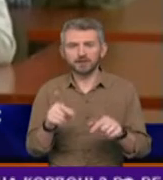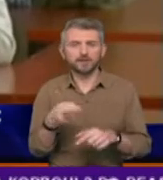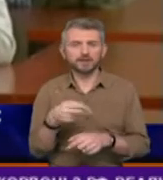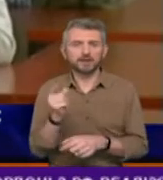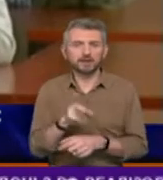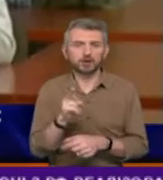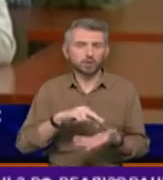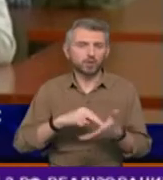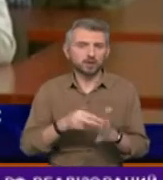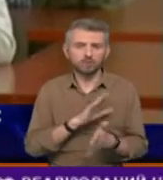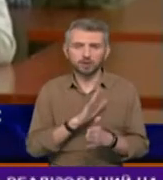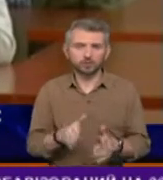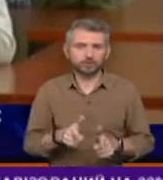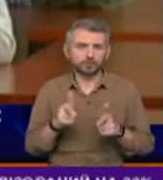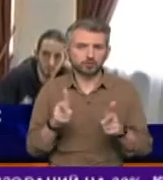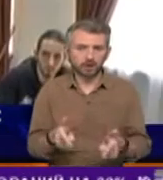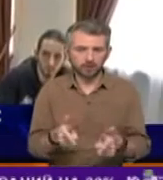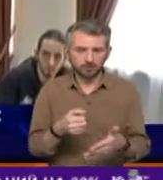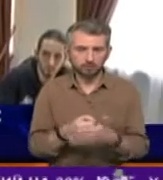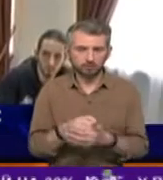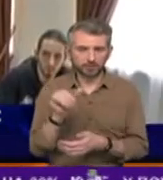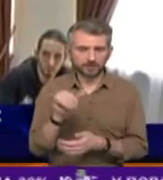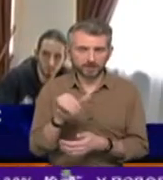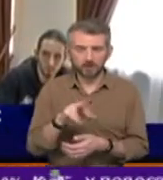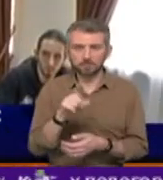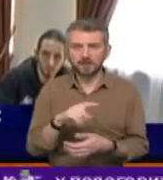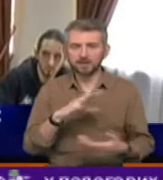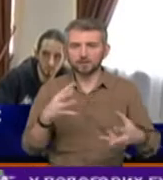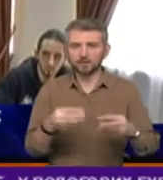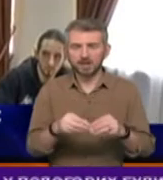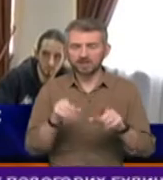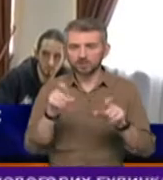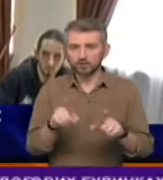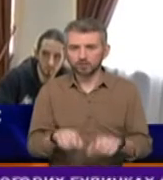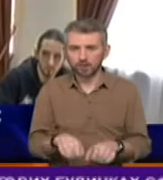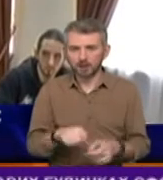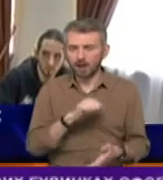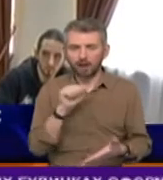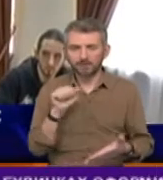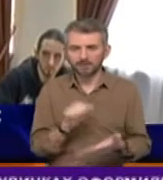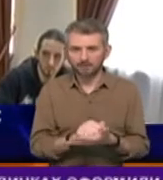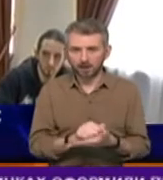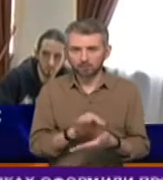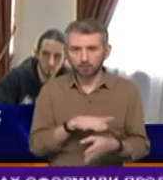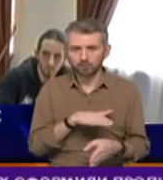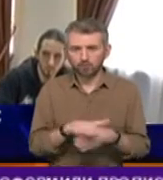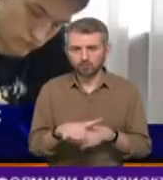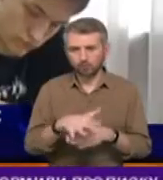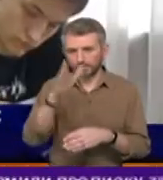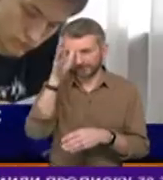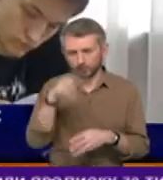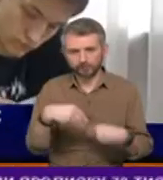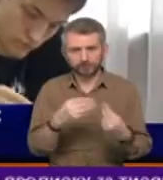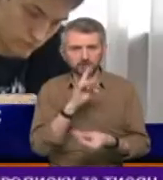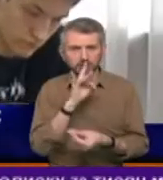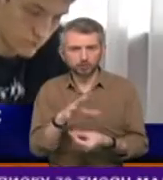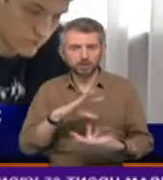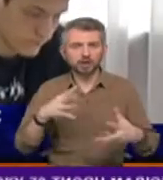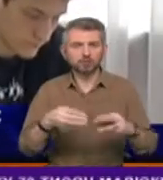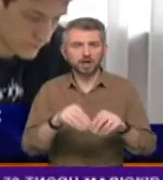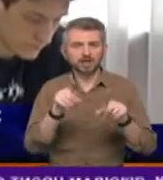про справедливість і рівність учасників в частині сприйняття цього звуку. Тому нюансів дійсно багато. І я абсолютно впевнений,